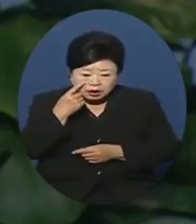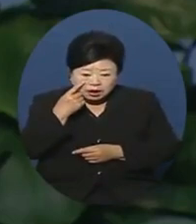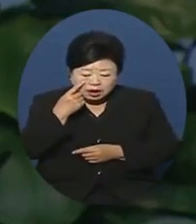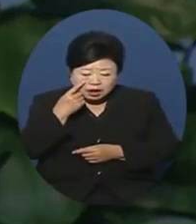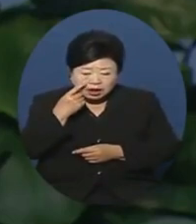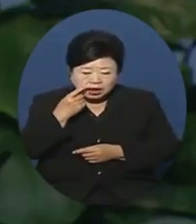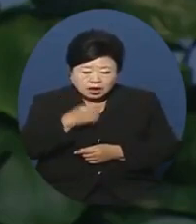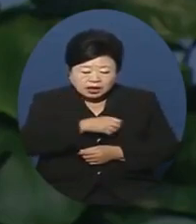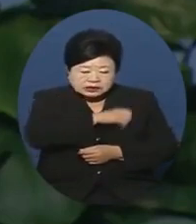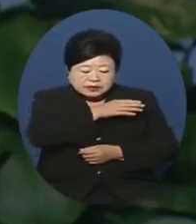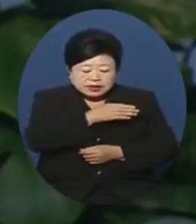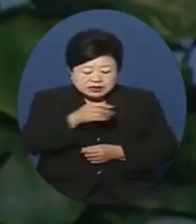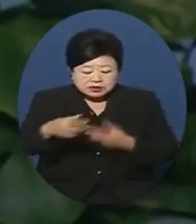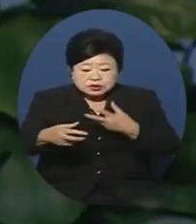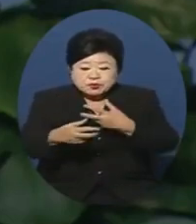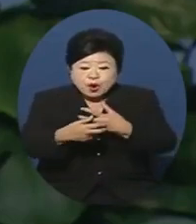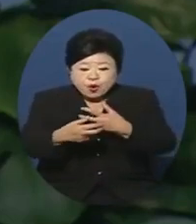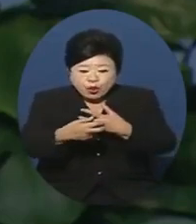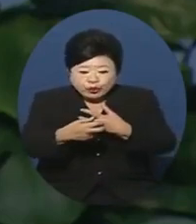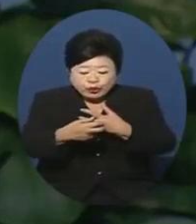세월한스병은